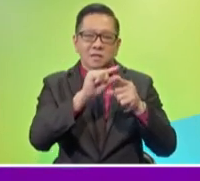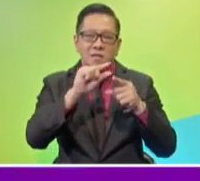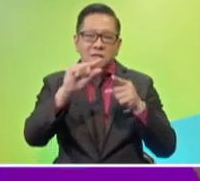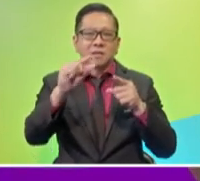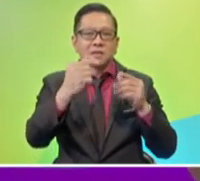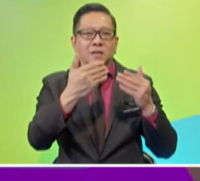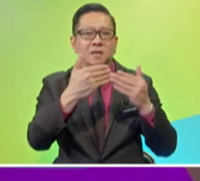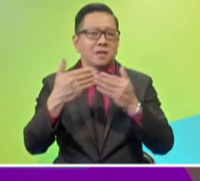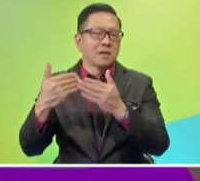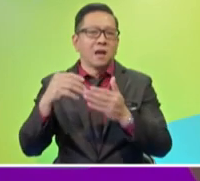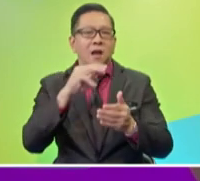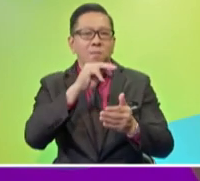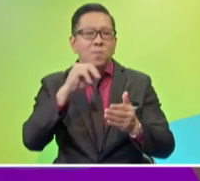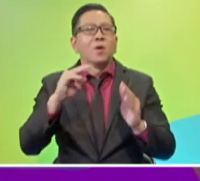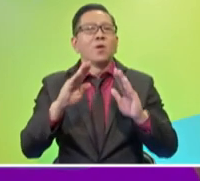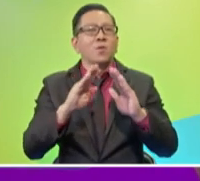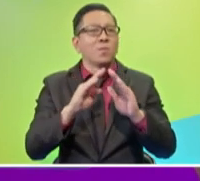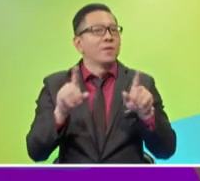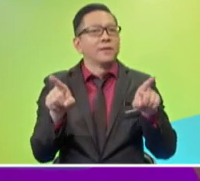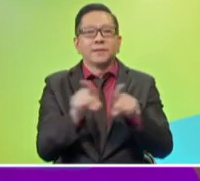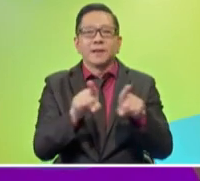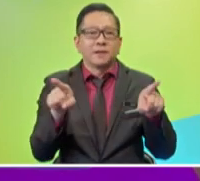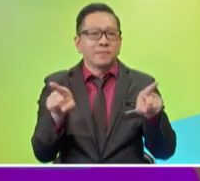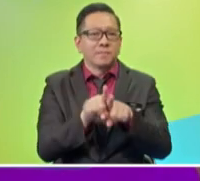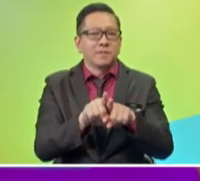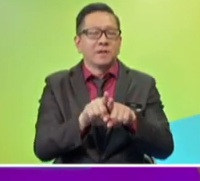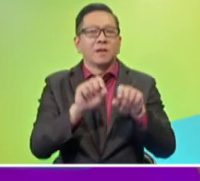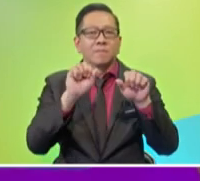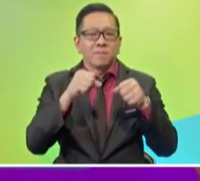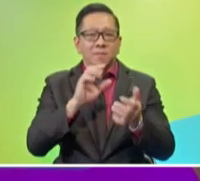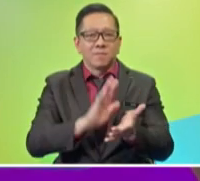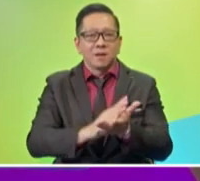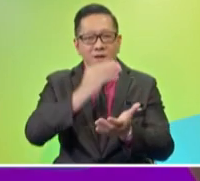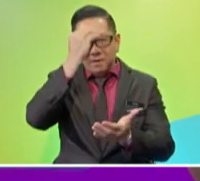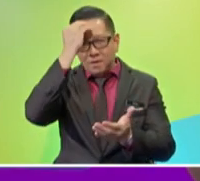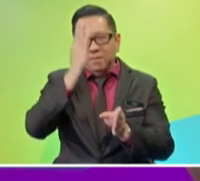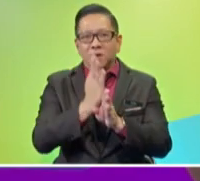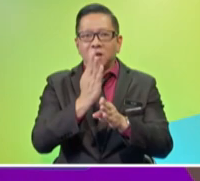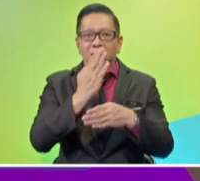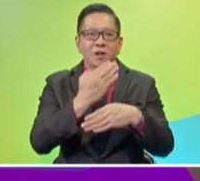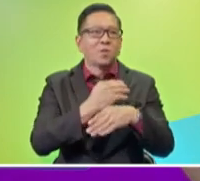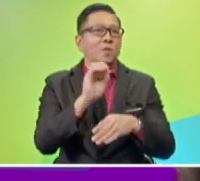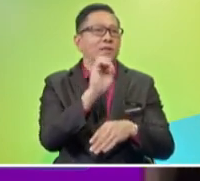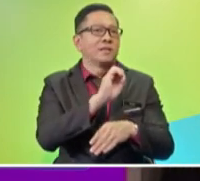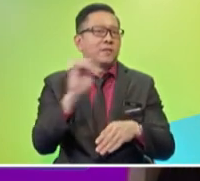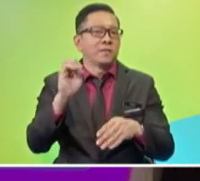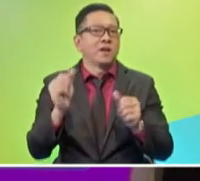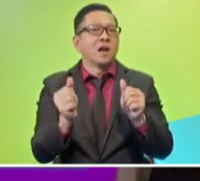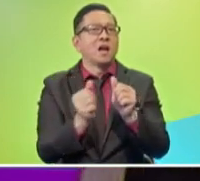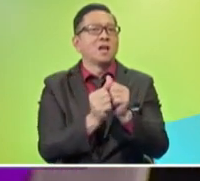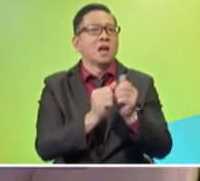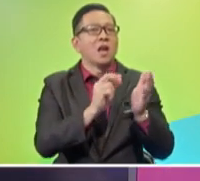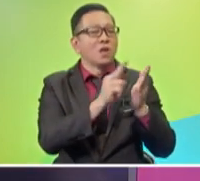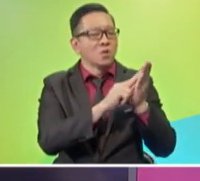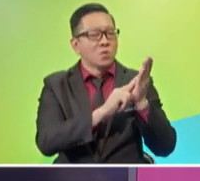rumah boleh sahaja menyurih untuk mempelajari bentuk sifar ini. Betul. Dan ini merupakan sifar